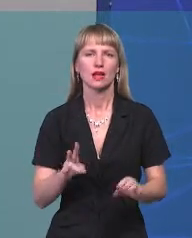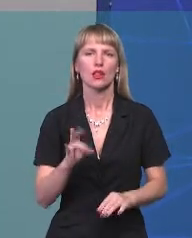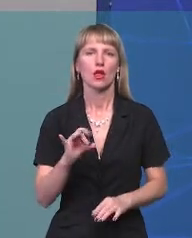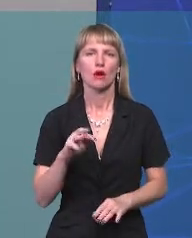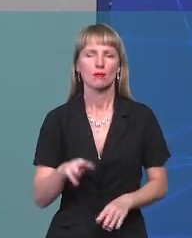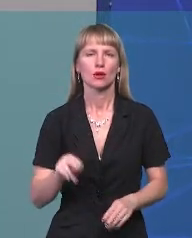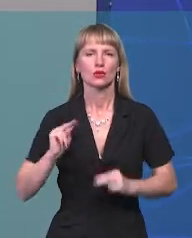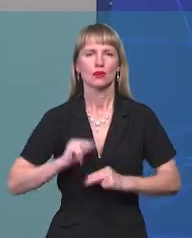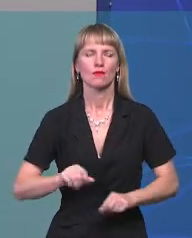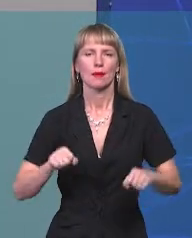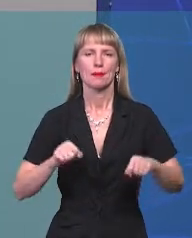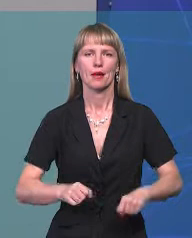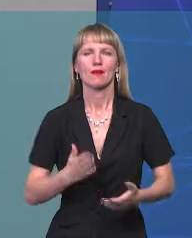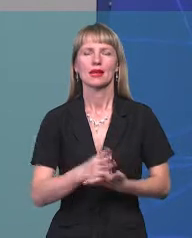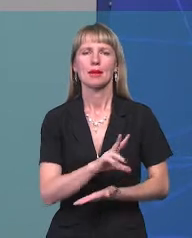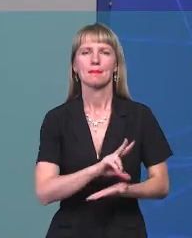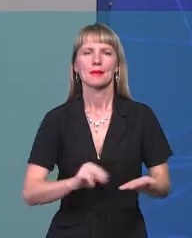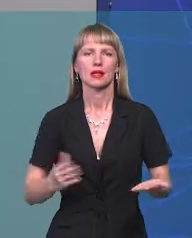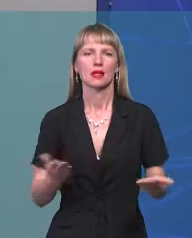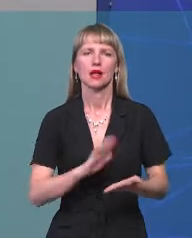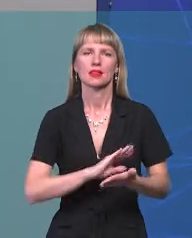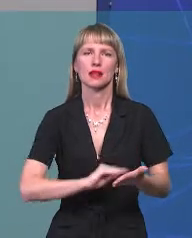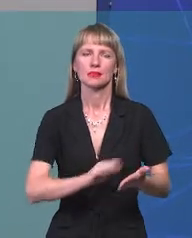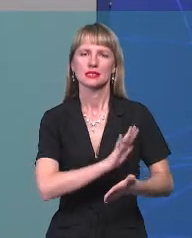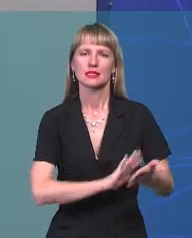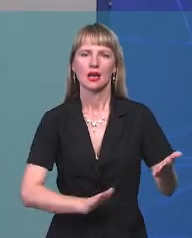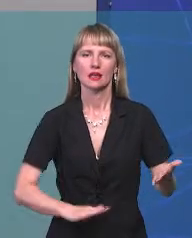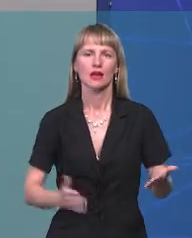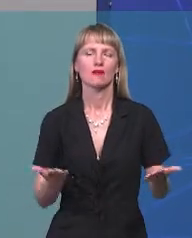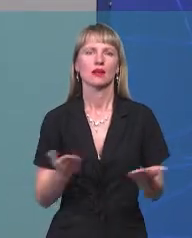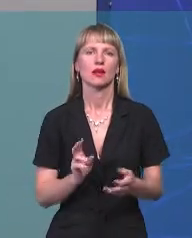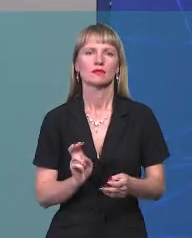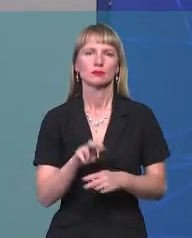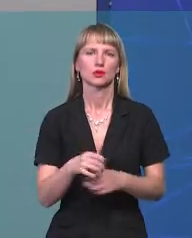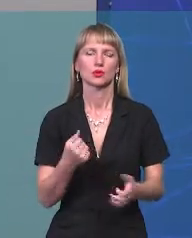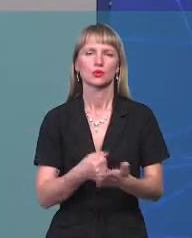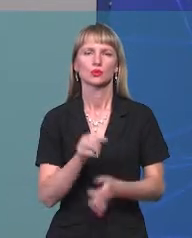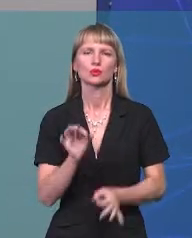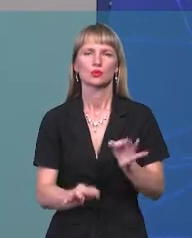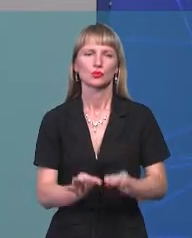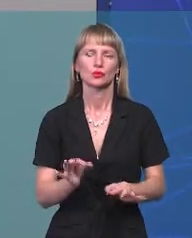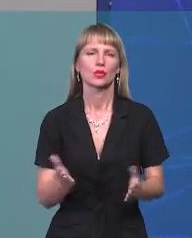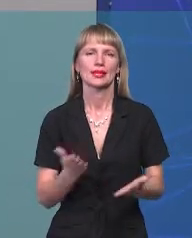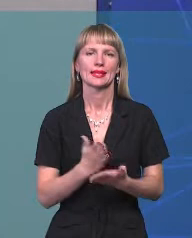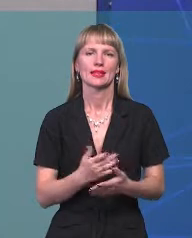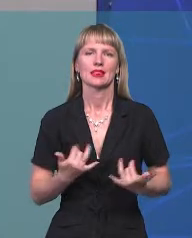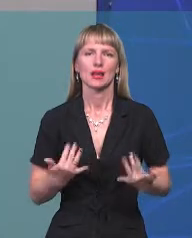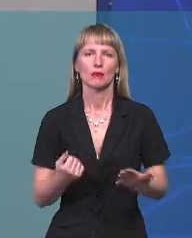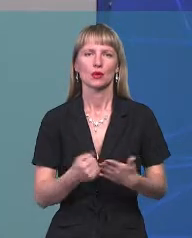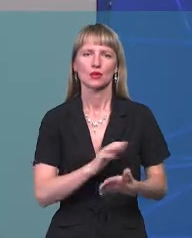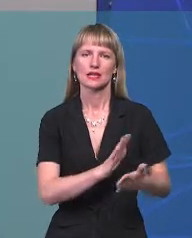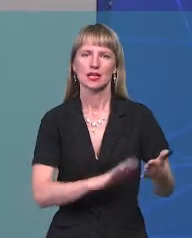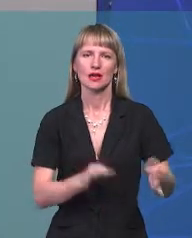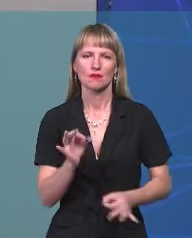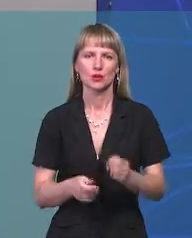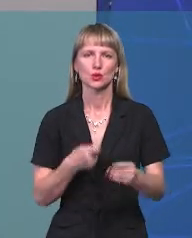Є приклади, яким чином написати заяву, як звернутися до суду, які вимоги є до позовної заяви, які